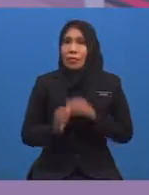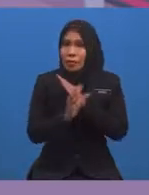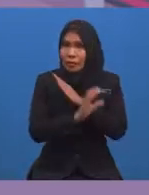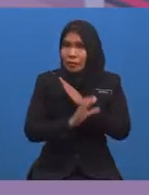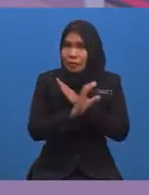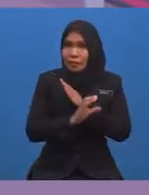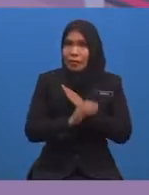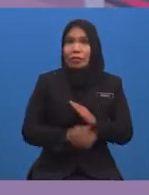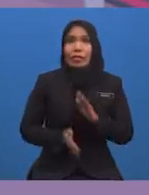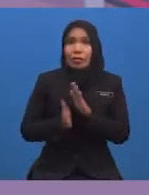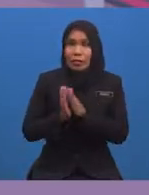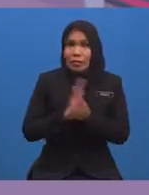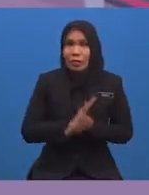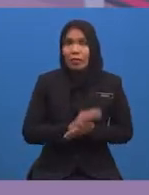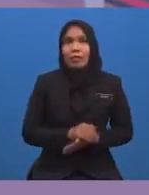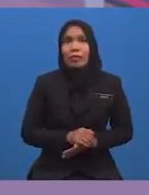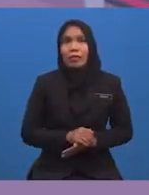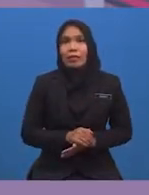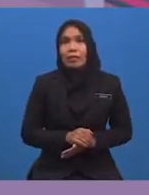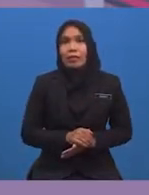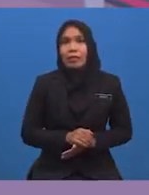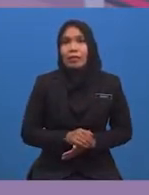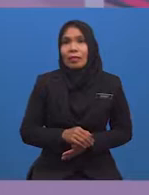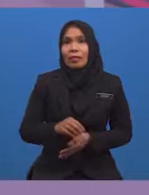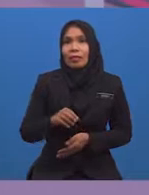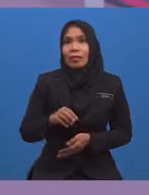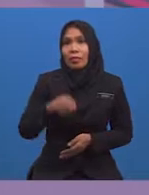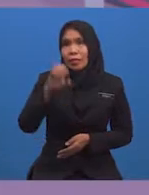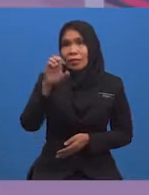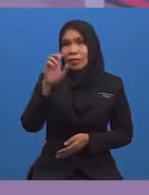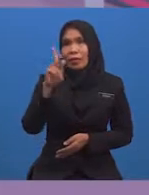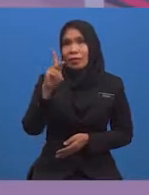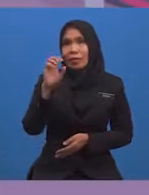sebagai negara pengeksport getah dan kelapa sawit.